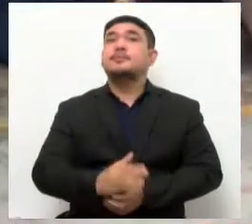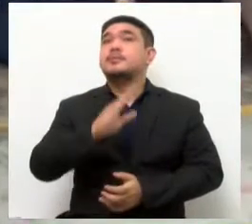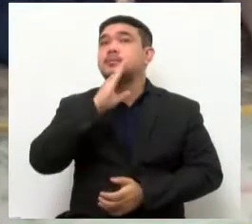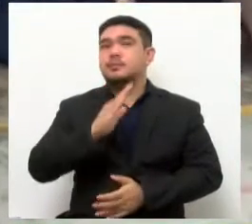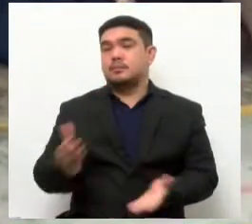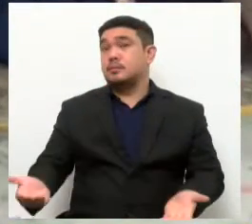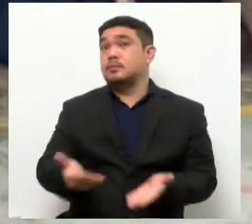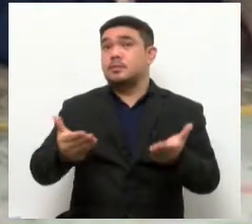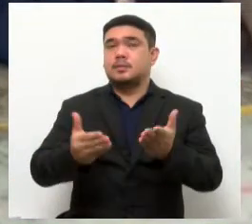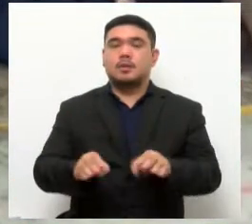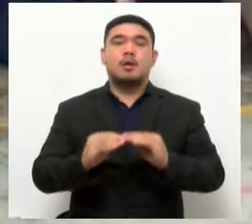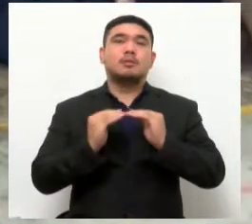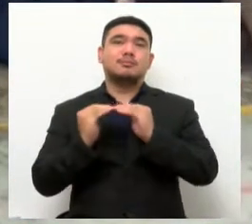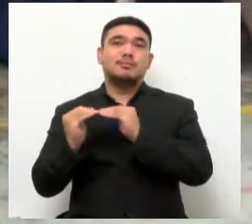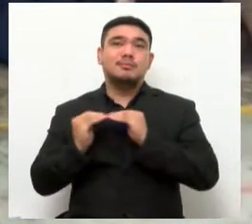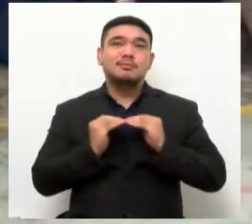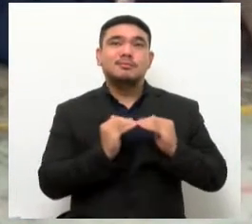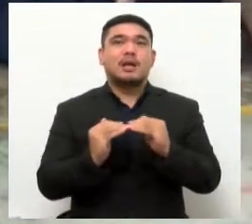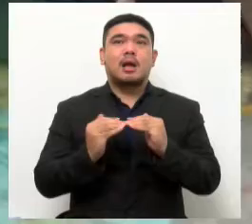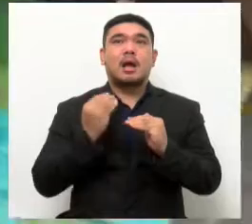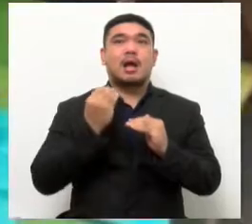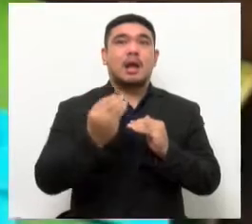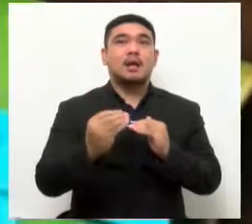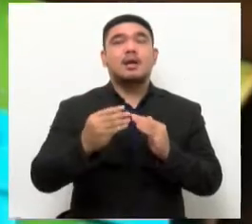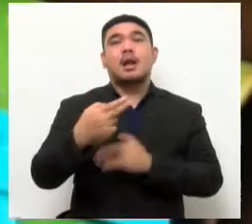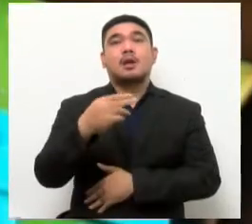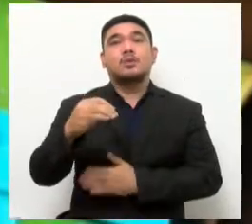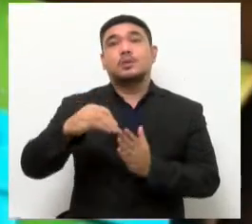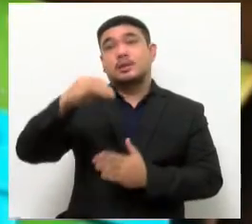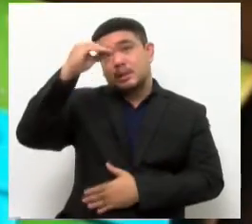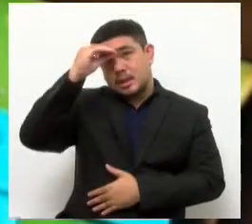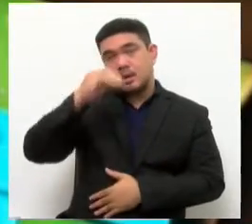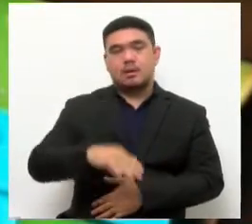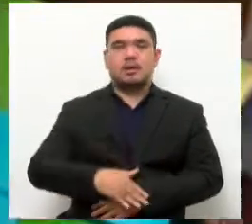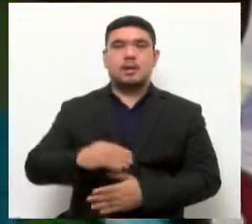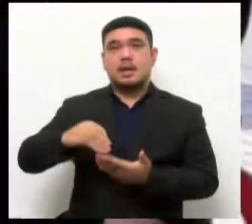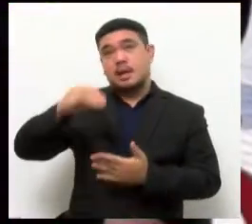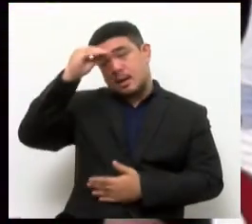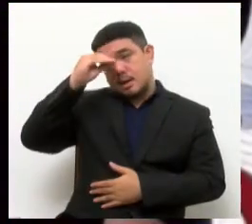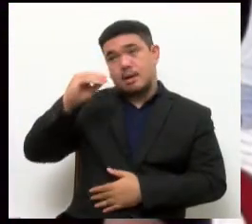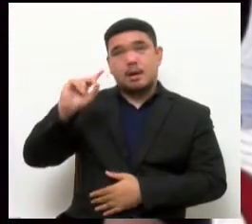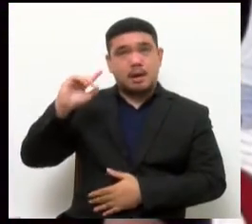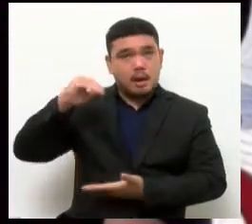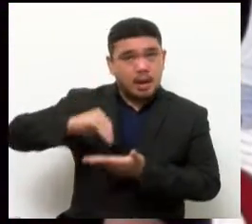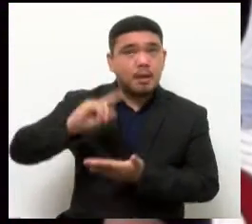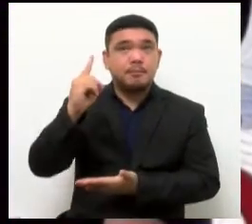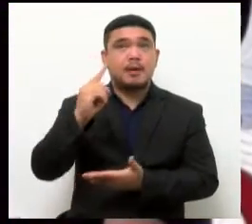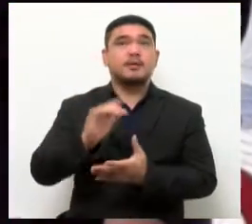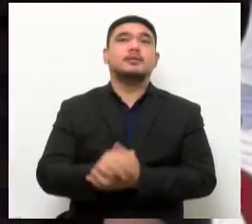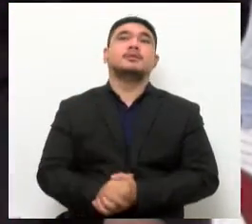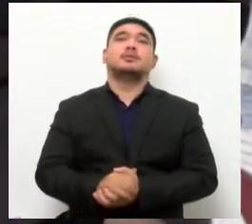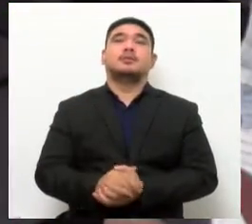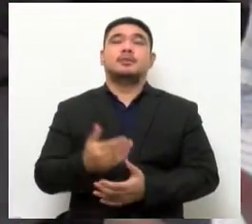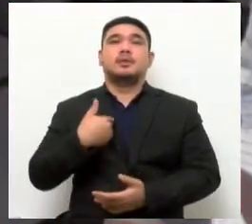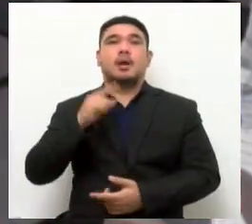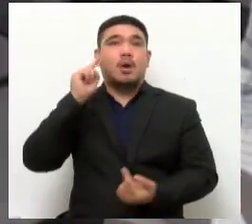งเสริมโอกาสความเสมอภาคและความเท่าเทียมทางการศึกษาพาน้องกลับมาเรียน 3. การสร้างโอกาสให้นักเรียนเข้